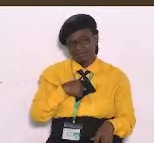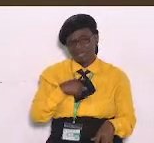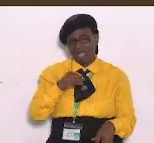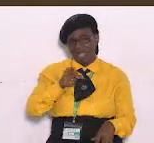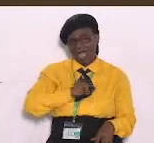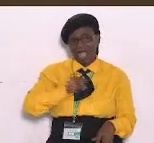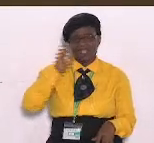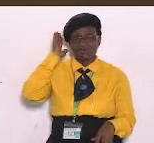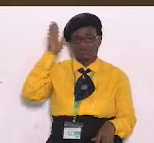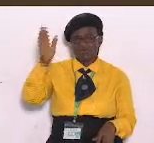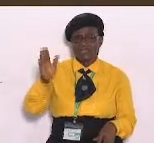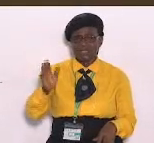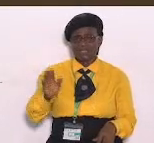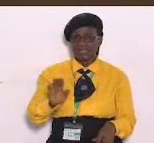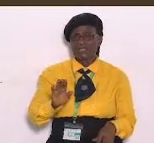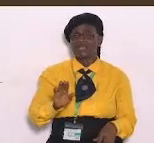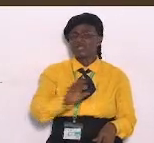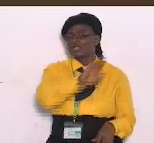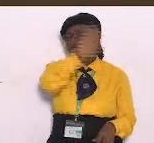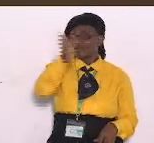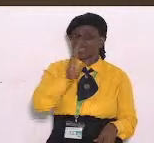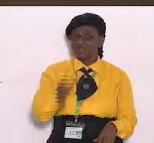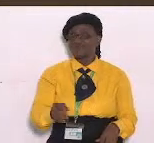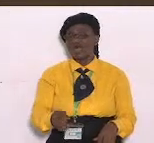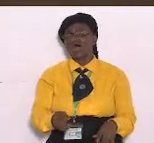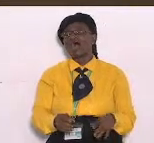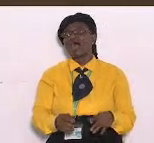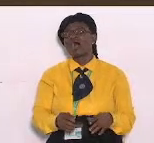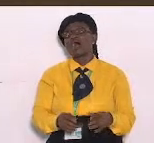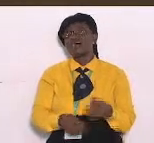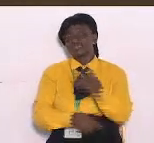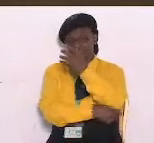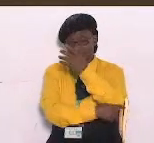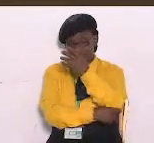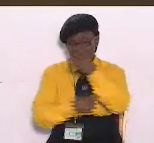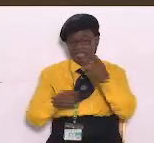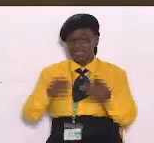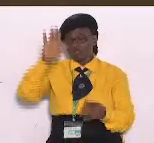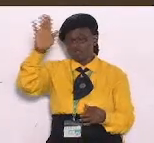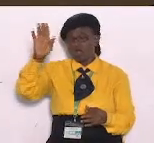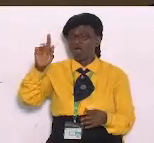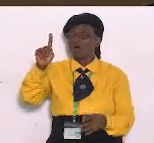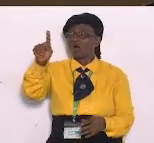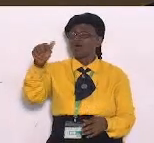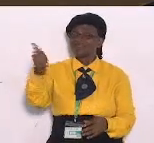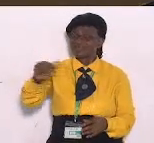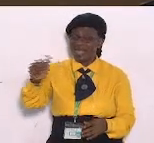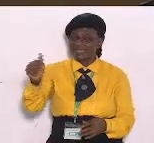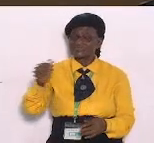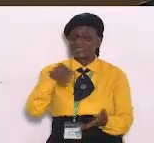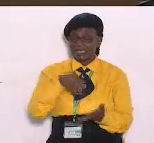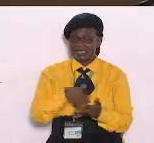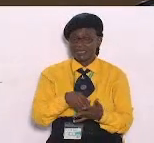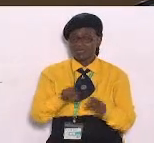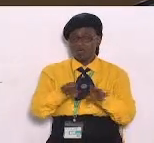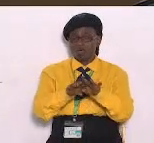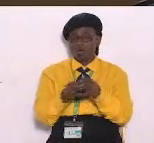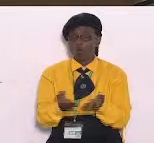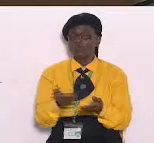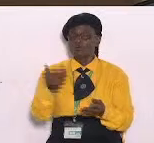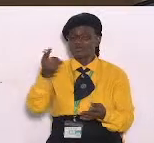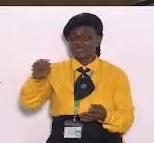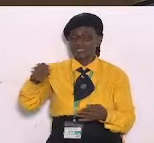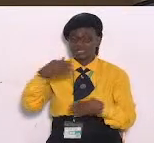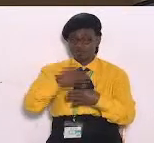moi je ne te vollerai plus de tes dîm ouvre les